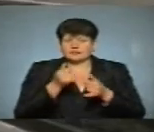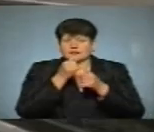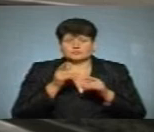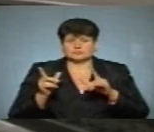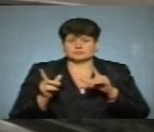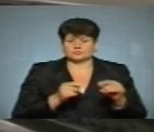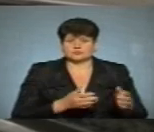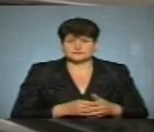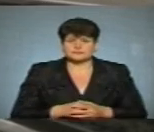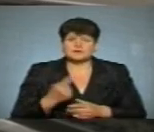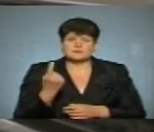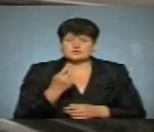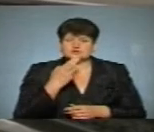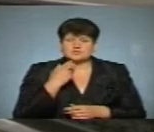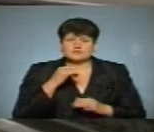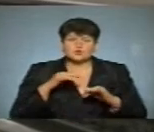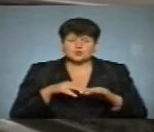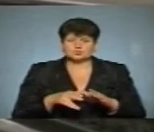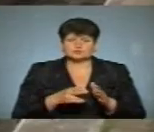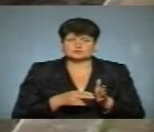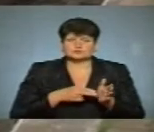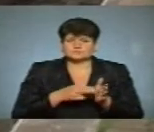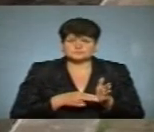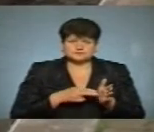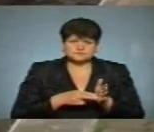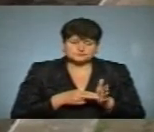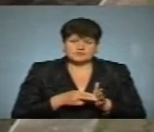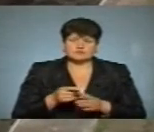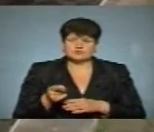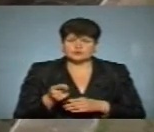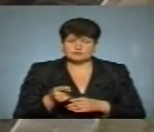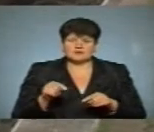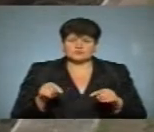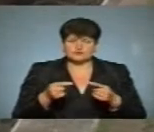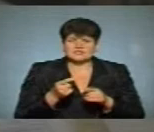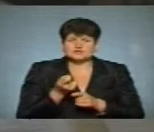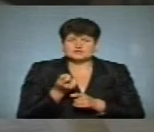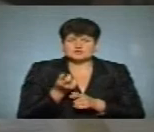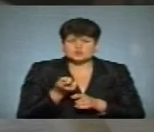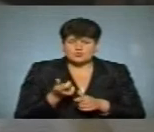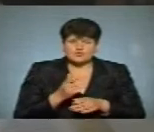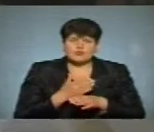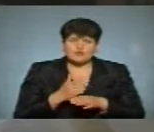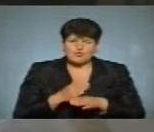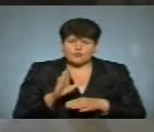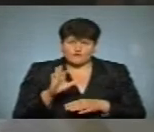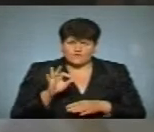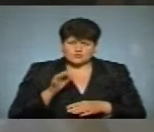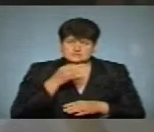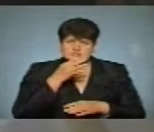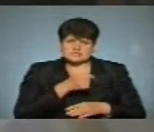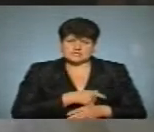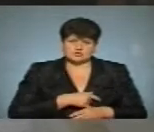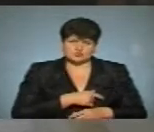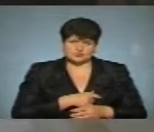поїхати. З 1 червня рух приміських потягів із залізничного вокзалу Тернопіль відновили частково, повідомила чергова з надання довідок